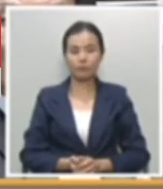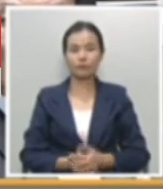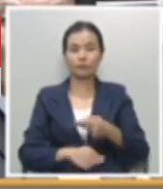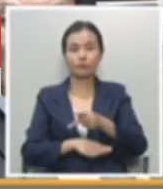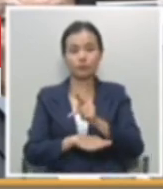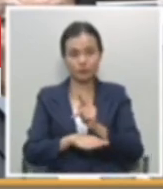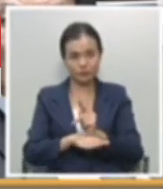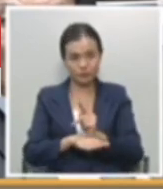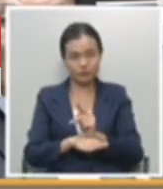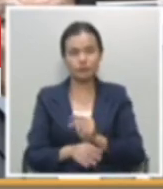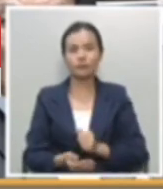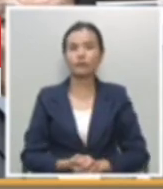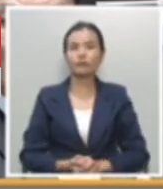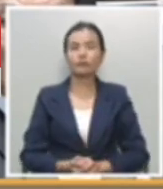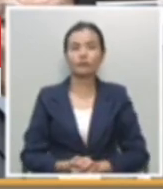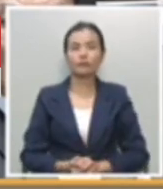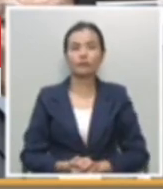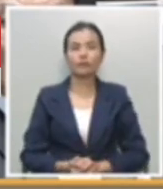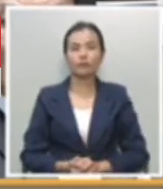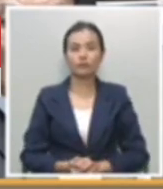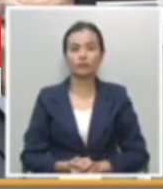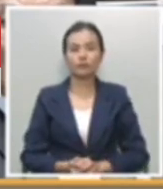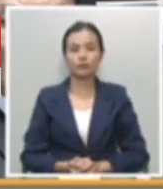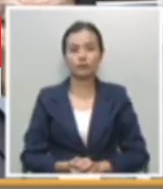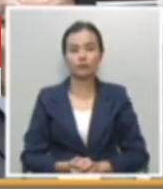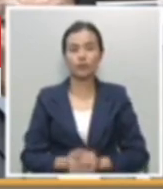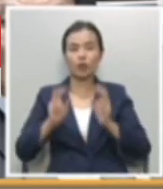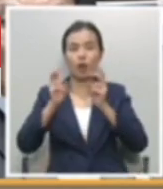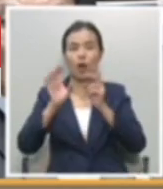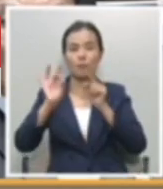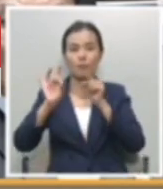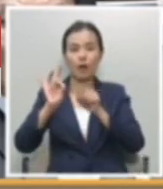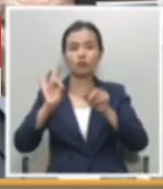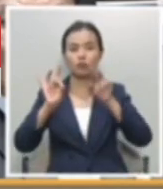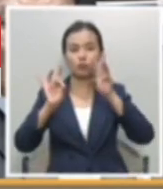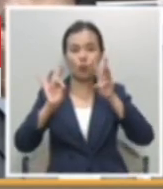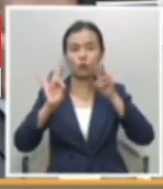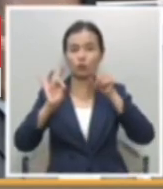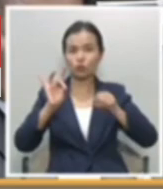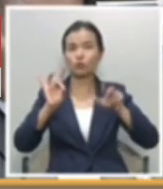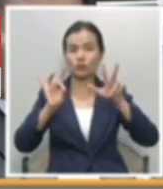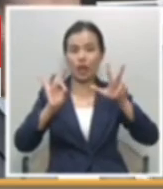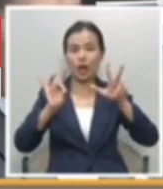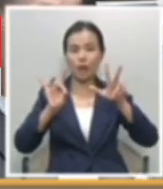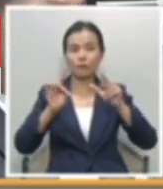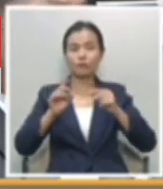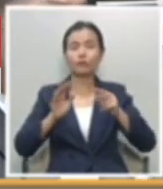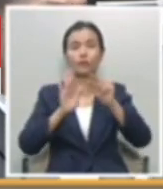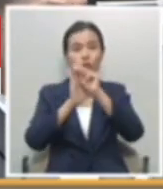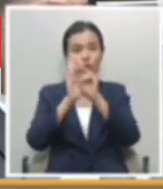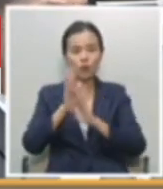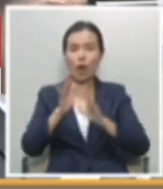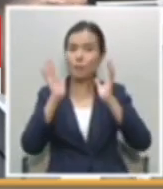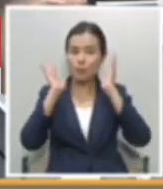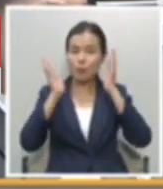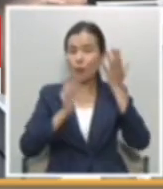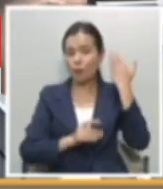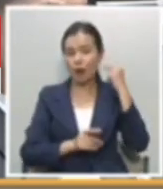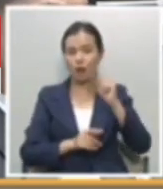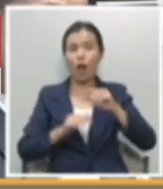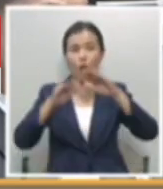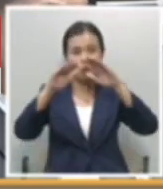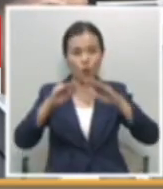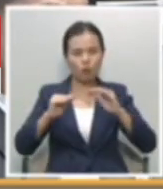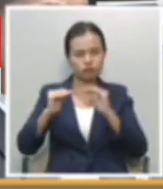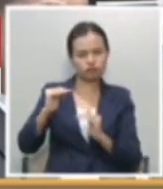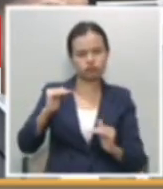พครับข้อ 8.6.3 ที่ท่านแถลงนโยบายในวันนั้นบอกว่าจะลดความ